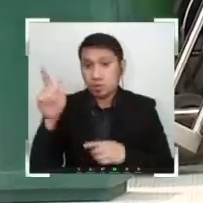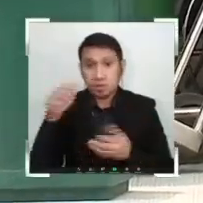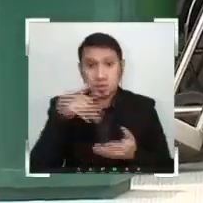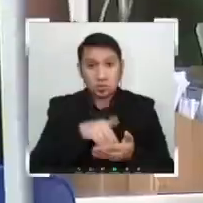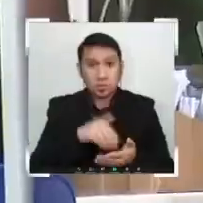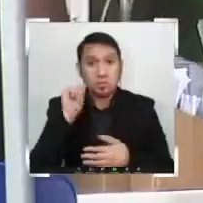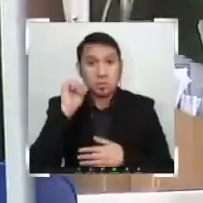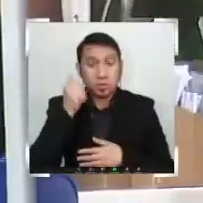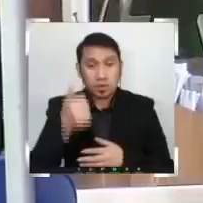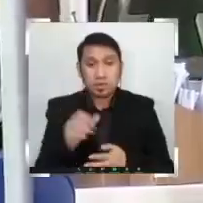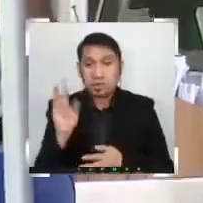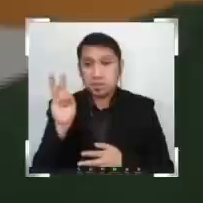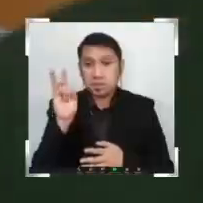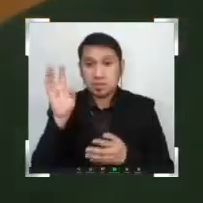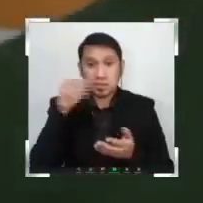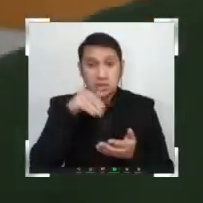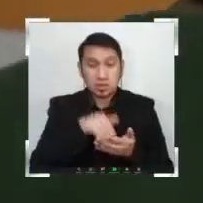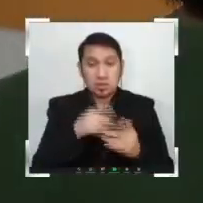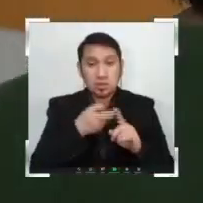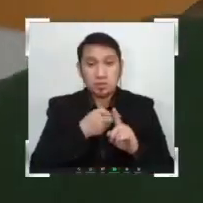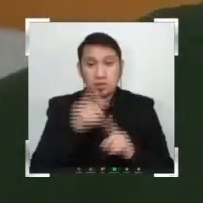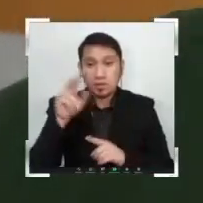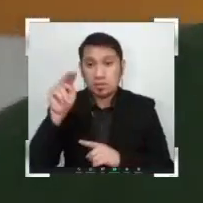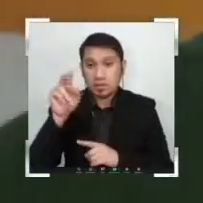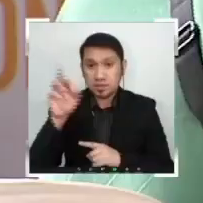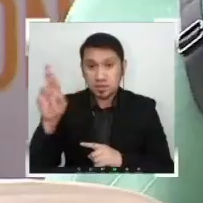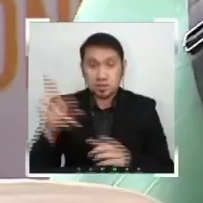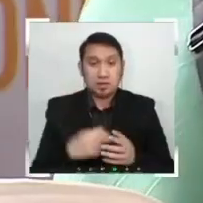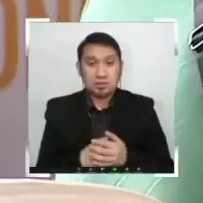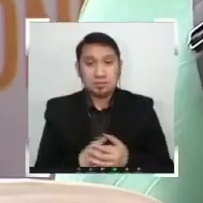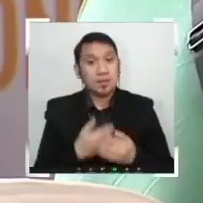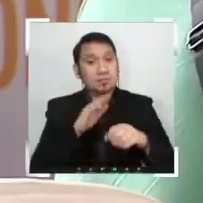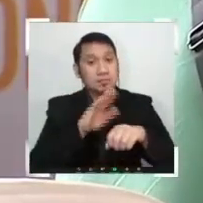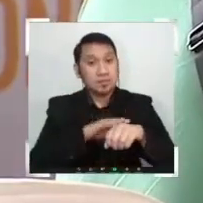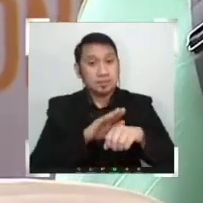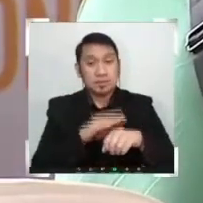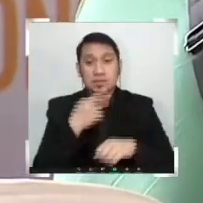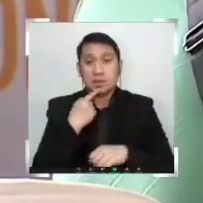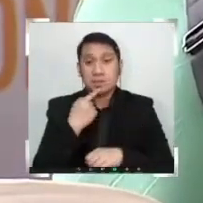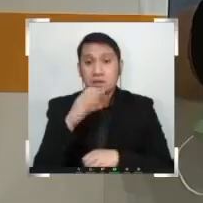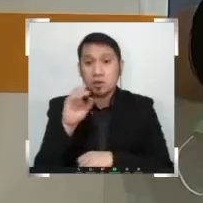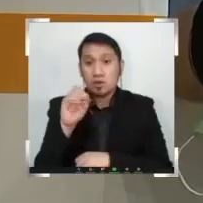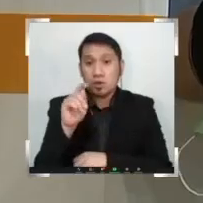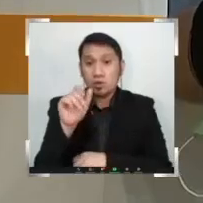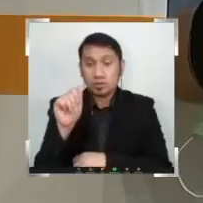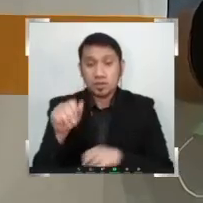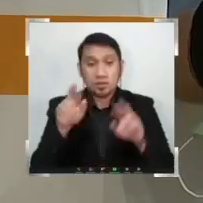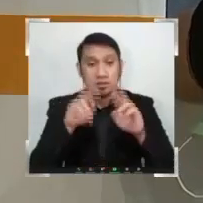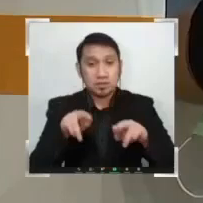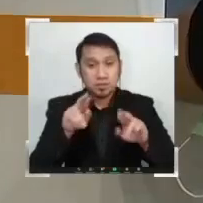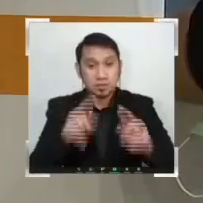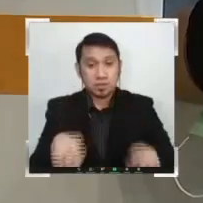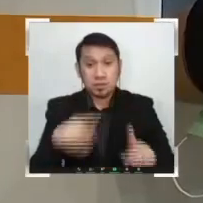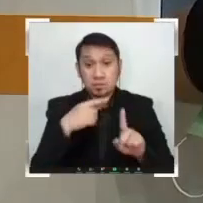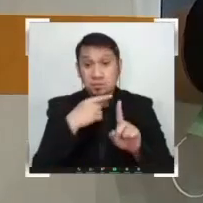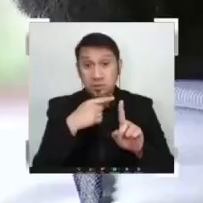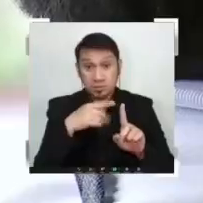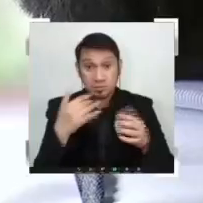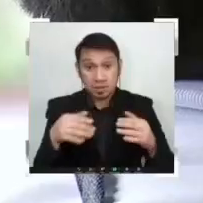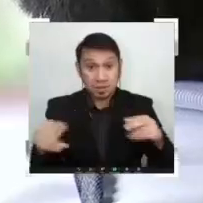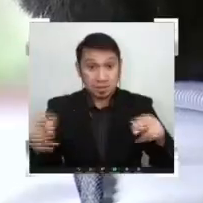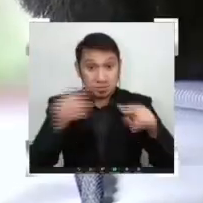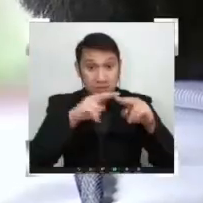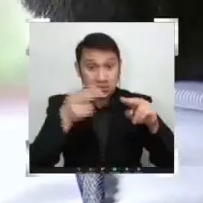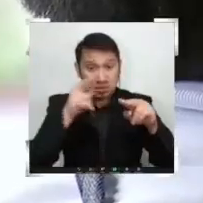16,000 yan mula sa Metro Manila. Babala pa ng Okta Research, ang pagtaas pa ng positivity rate ay posibleng indikasyon na hindi na